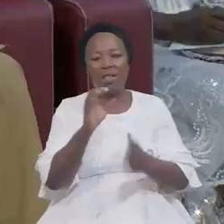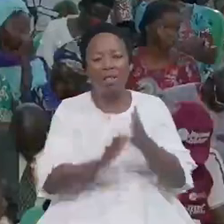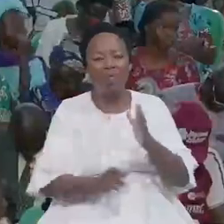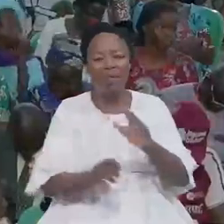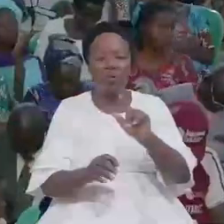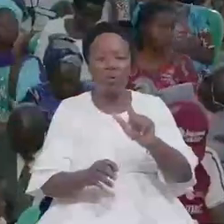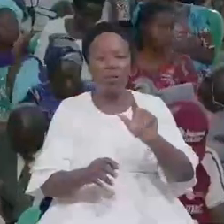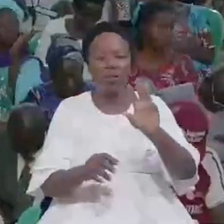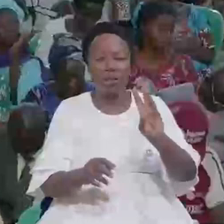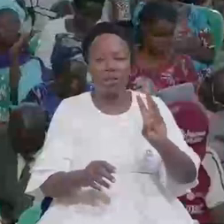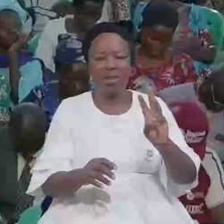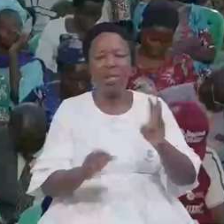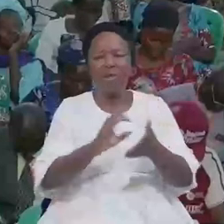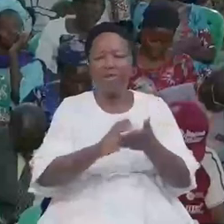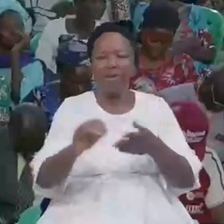26.